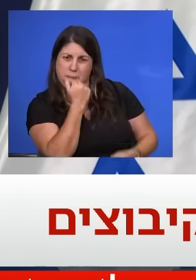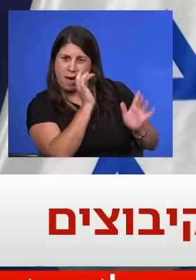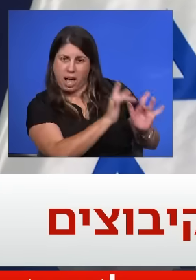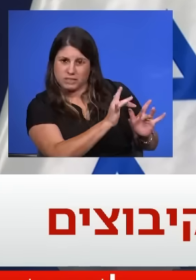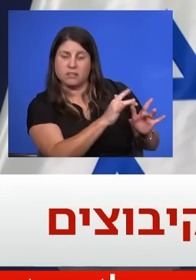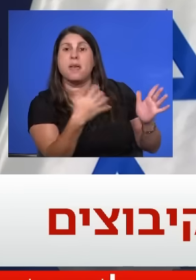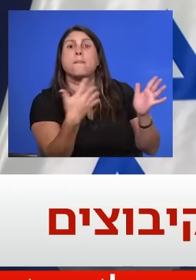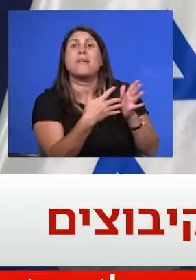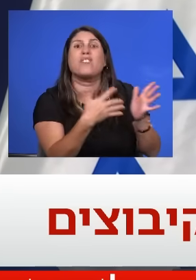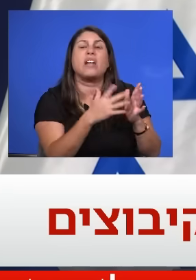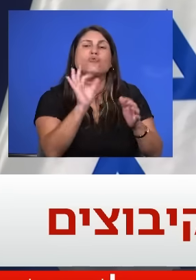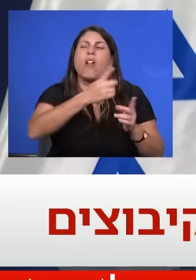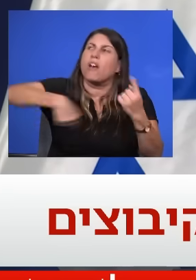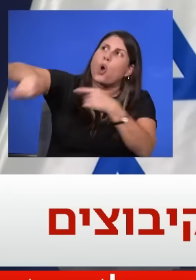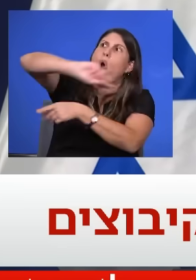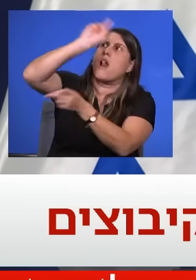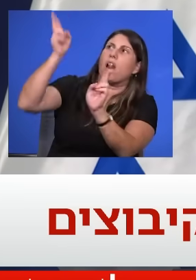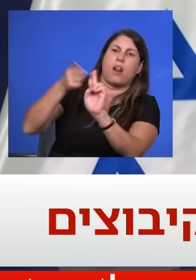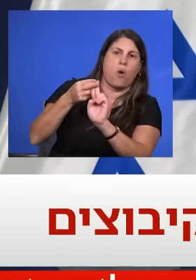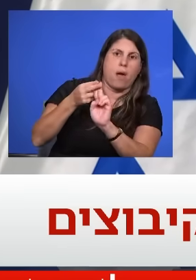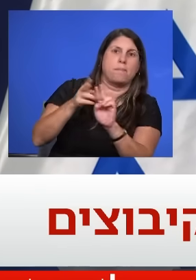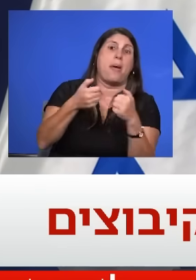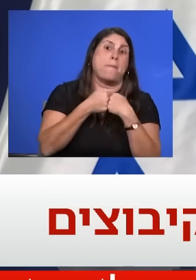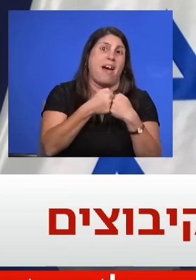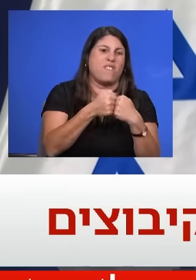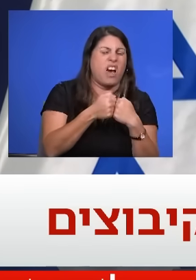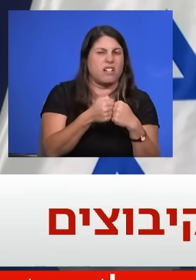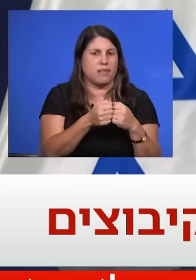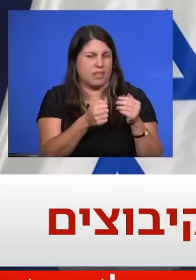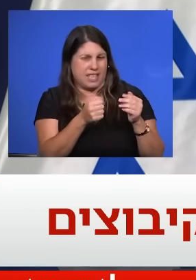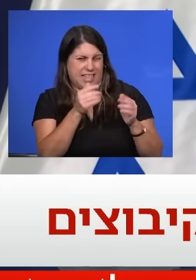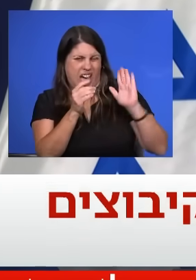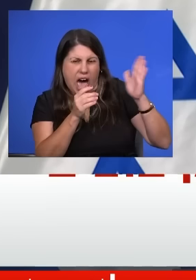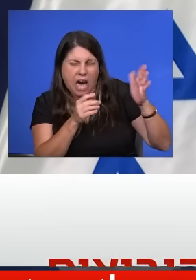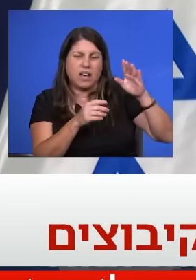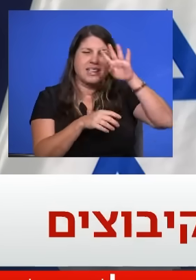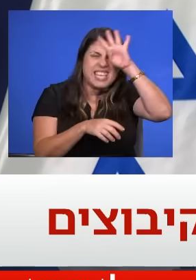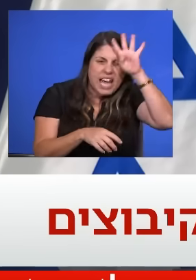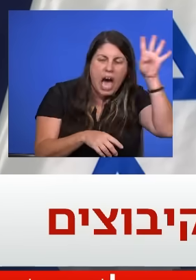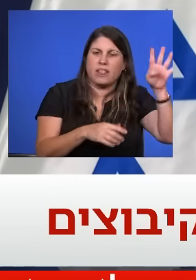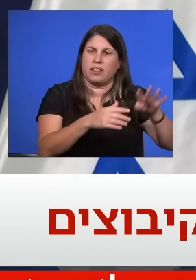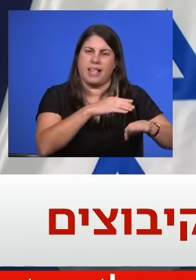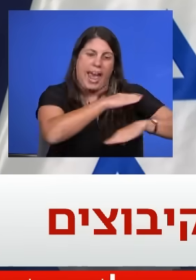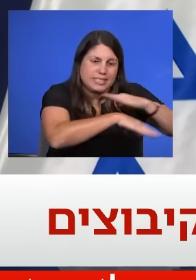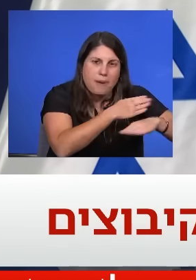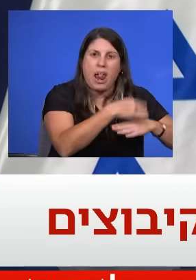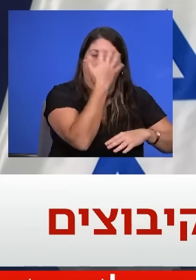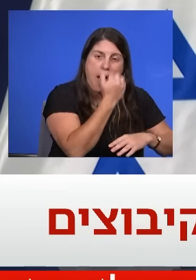כולה. זהו מאבק בין ציר הרשע של איראן, חיזבאללה וחמאס, לבין ציר החופש